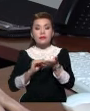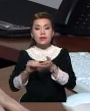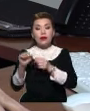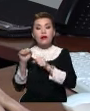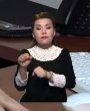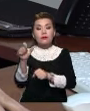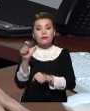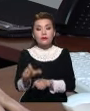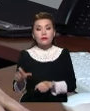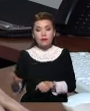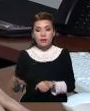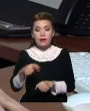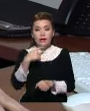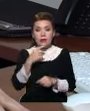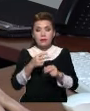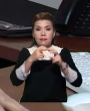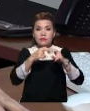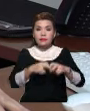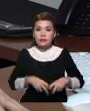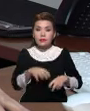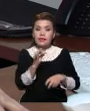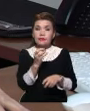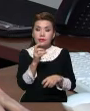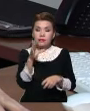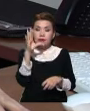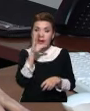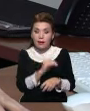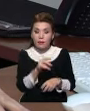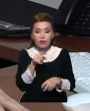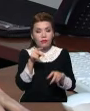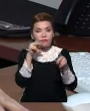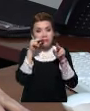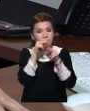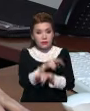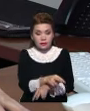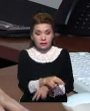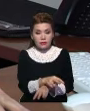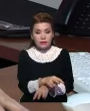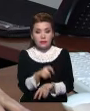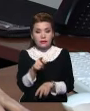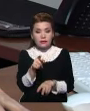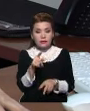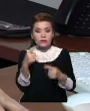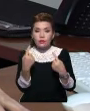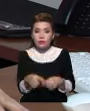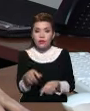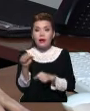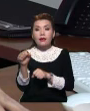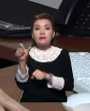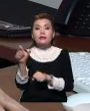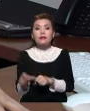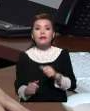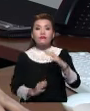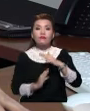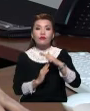может инициировать проведение экспертизы. Но это не так на самом деле. Во-первых, у адвокатов есть ограничен